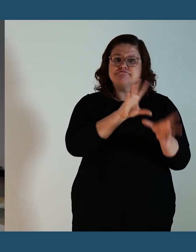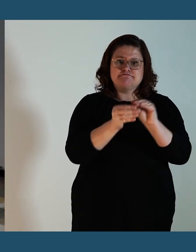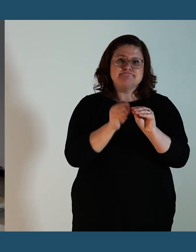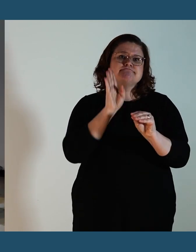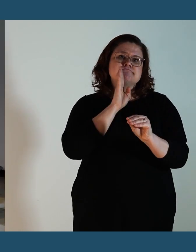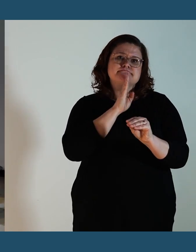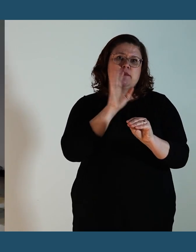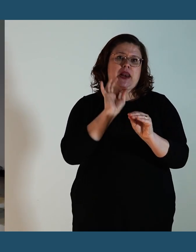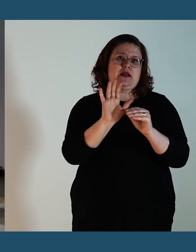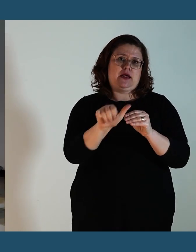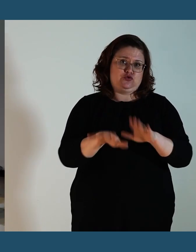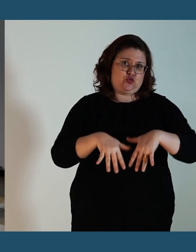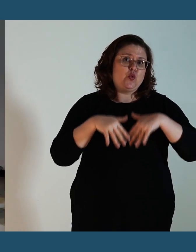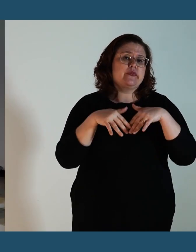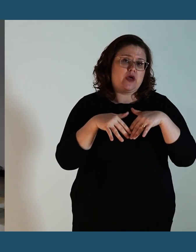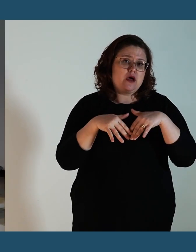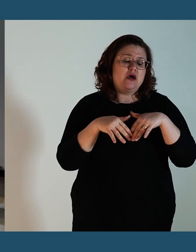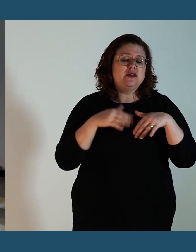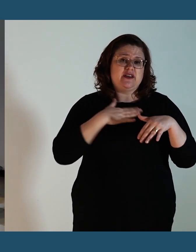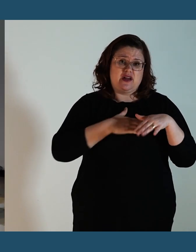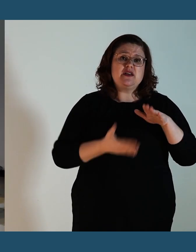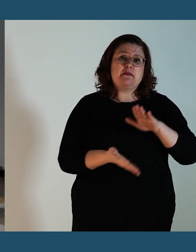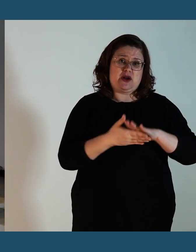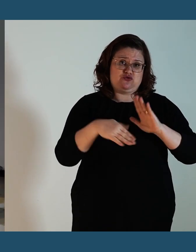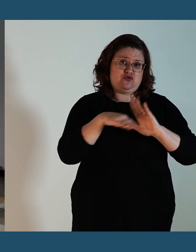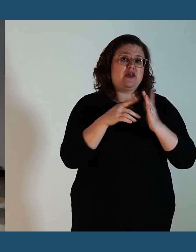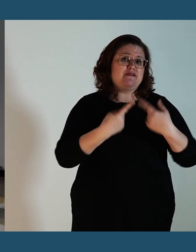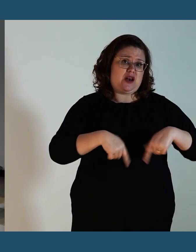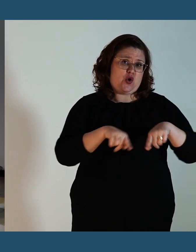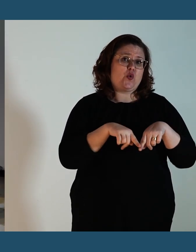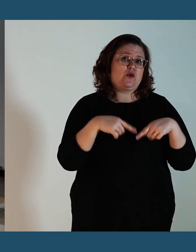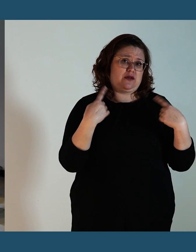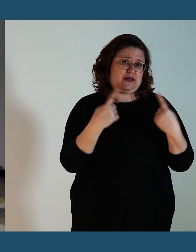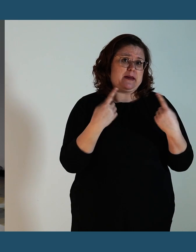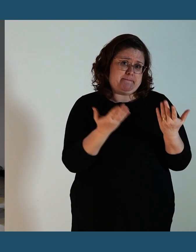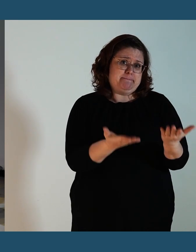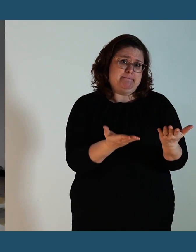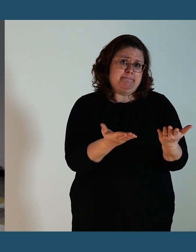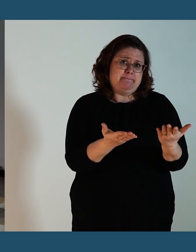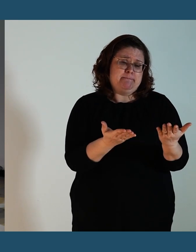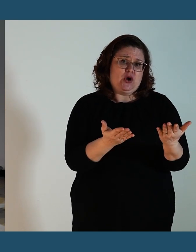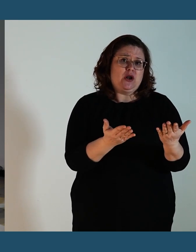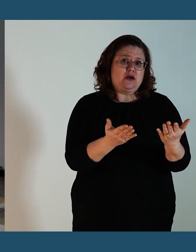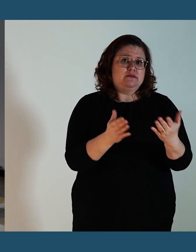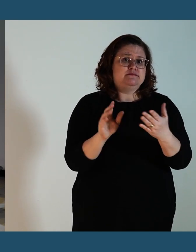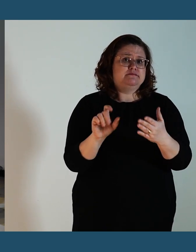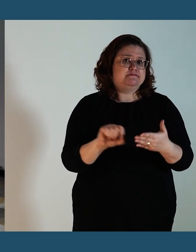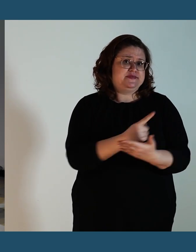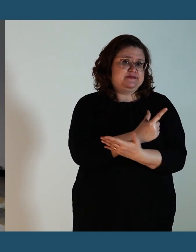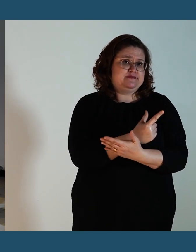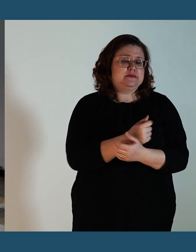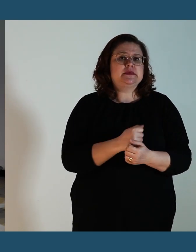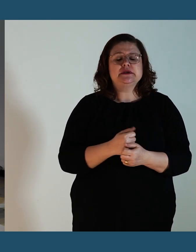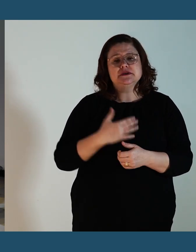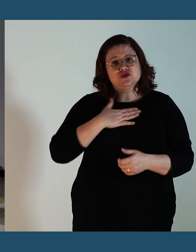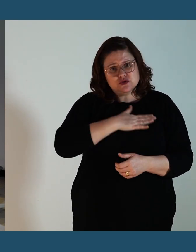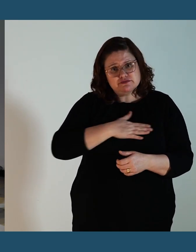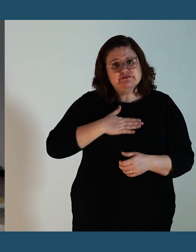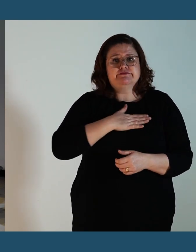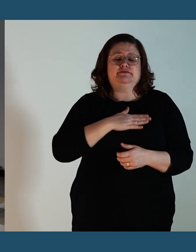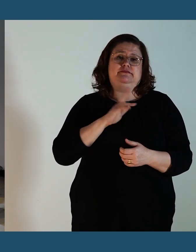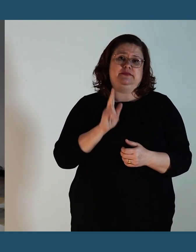ehkä perustuslakivaliokunnan valitettavasti tilasta, että näin tehtiin. Ja mun mielestä tämä on niin kuin tosi